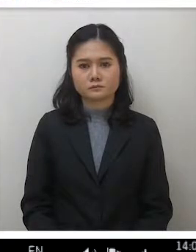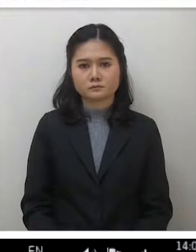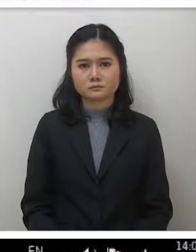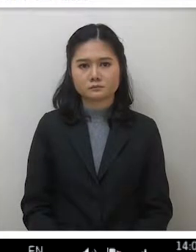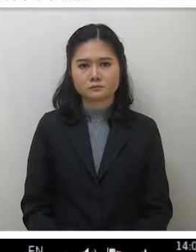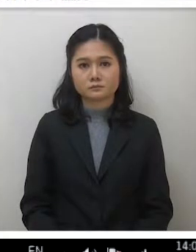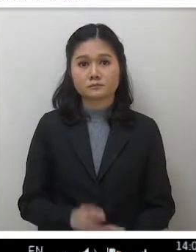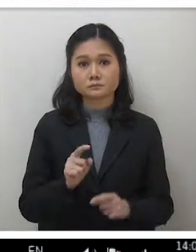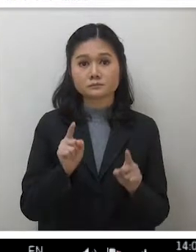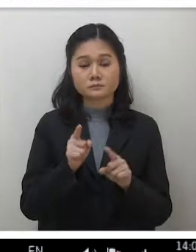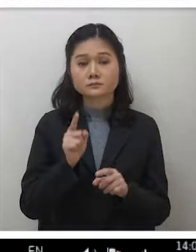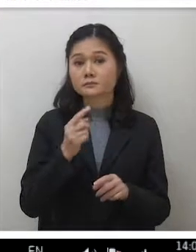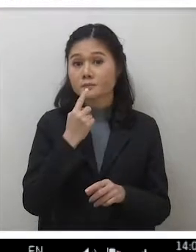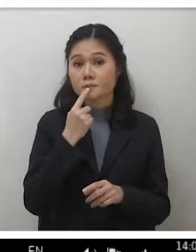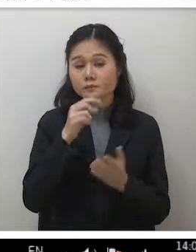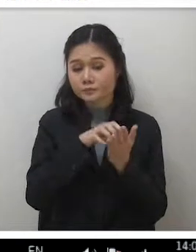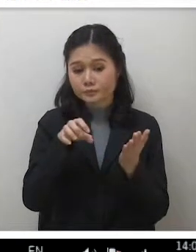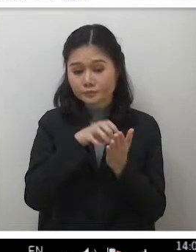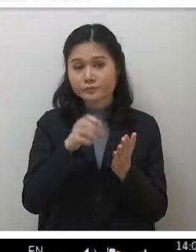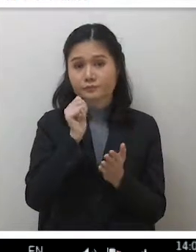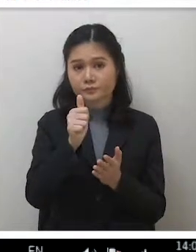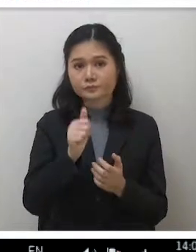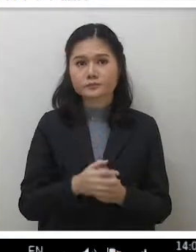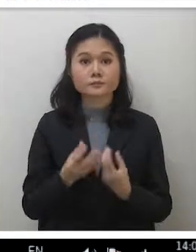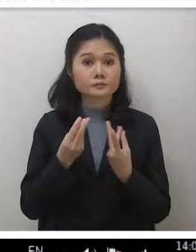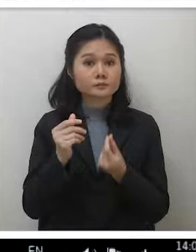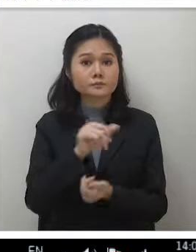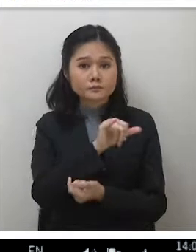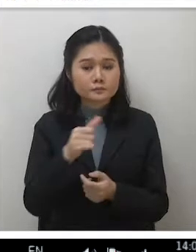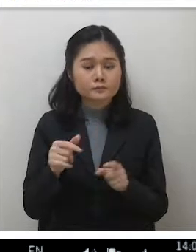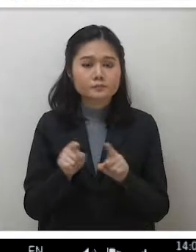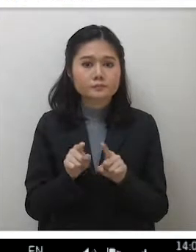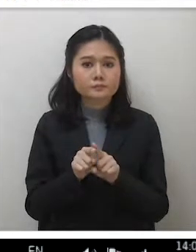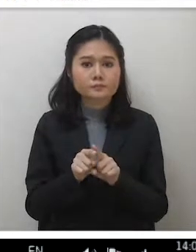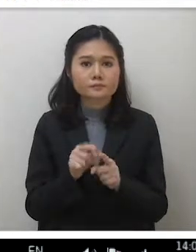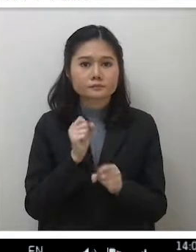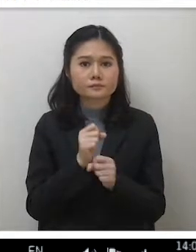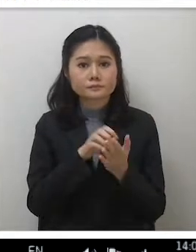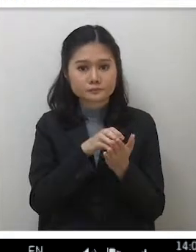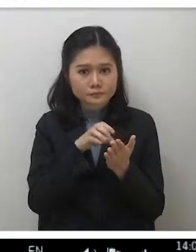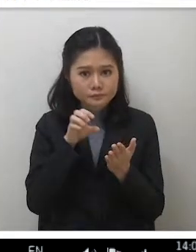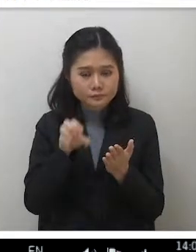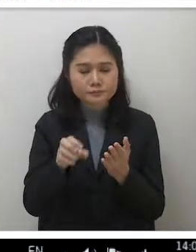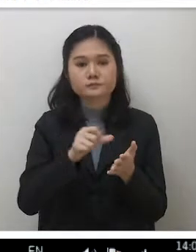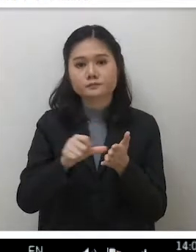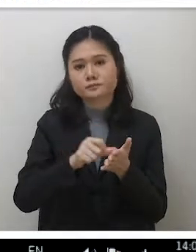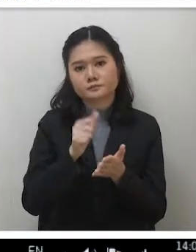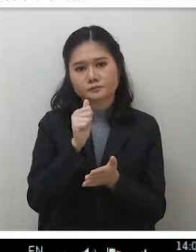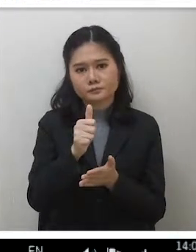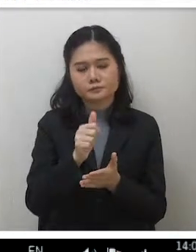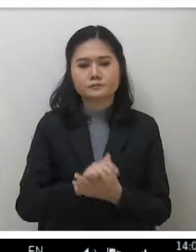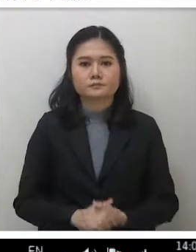จริงๆปากเรากลับไปก๊อปอันเดิมมาก็ได้นะครับรายละเอียดบางอย่างก๊อปมาแล้วก็มาแก้ไขได้